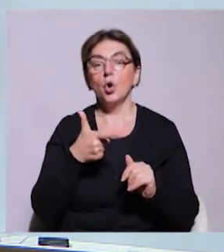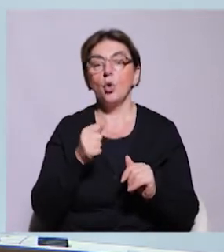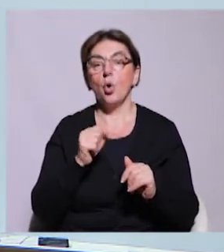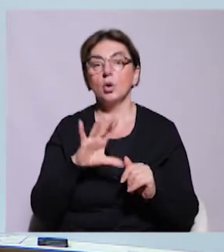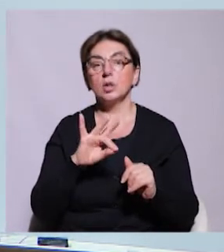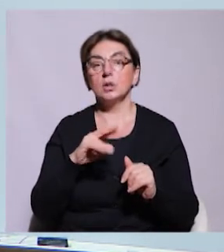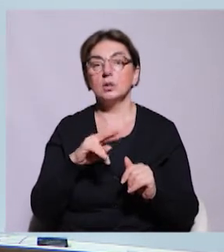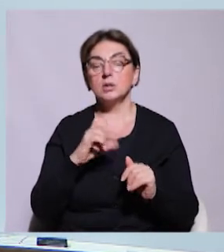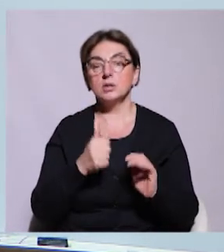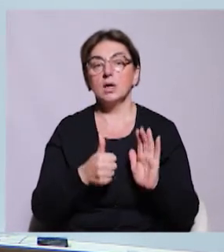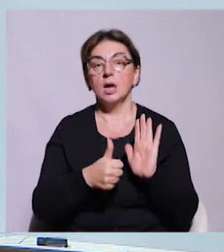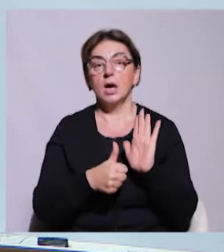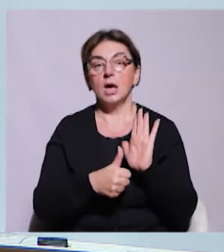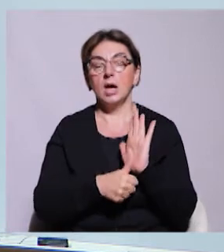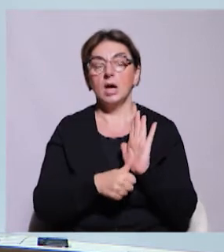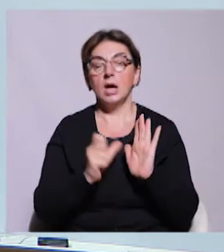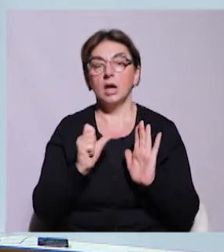იქნება შემდეგნაირად: გოგირდის